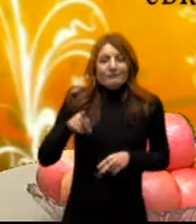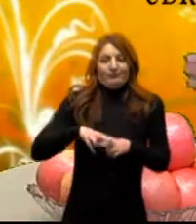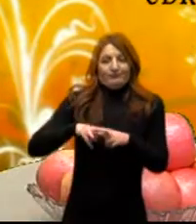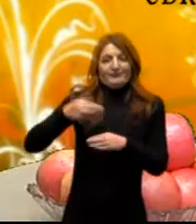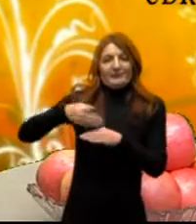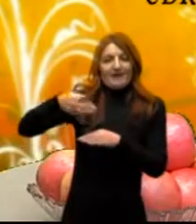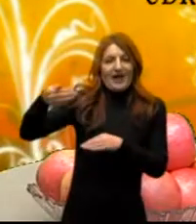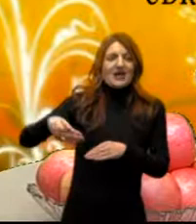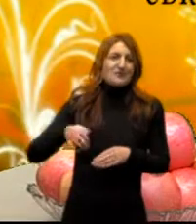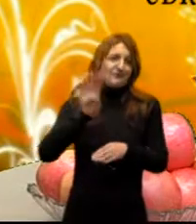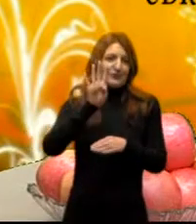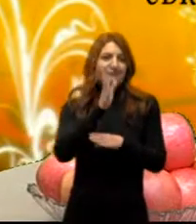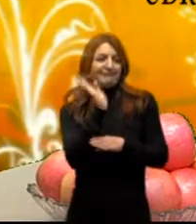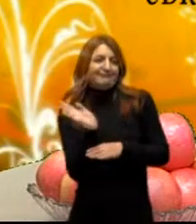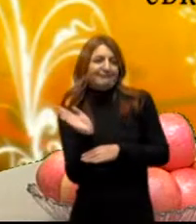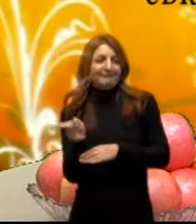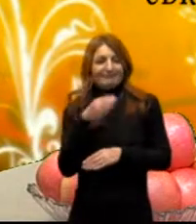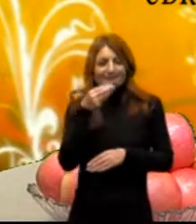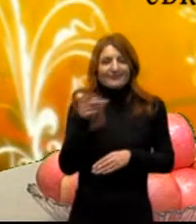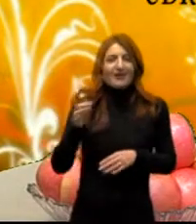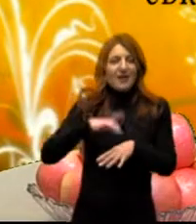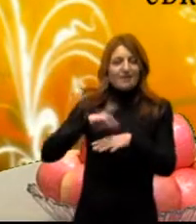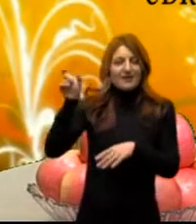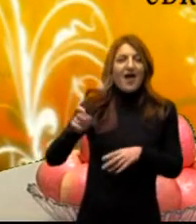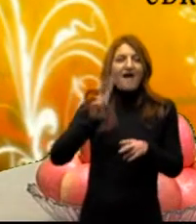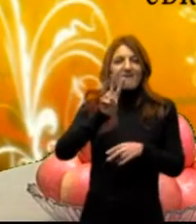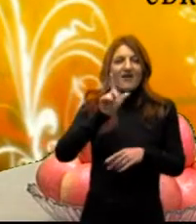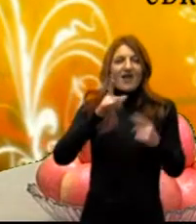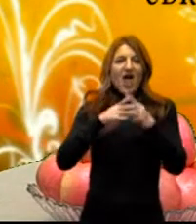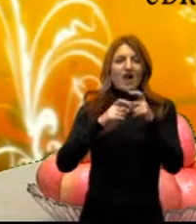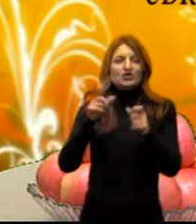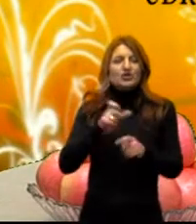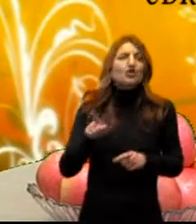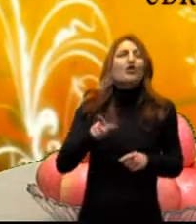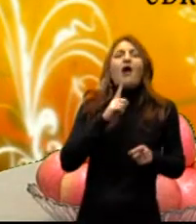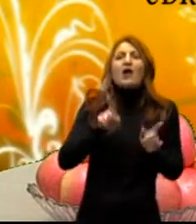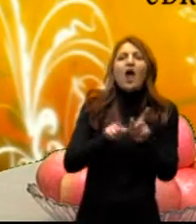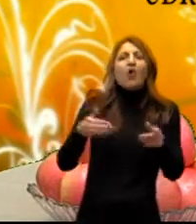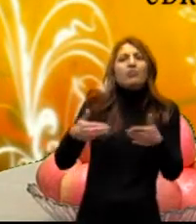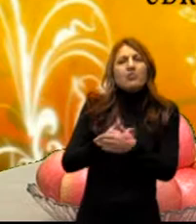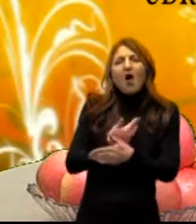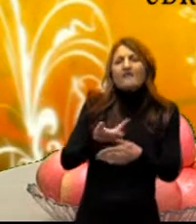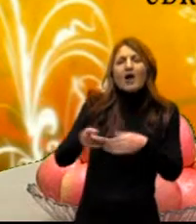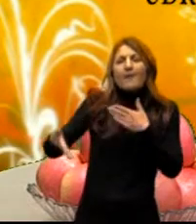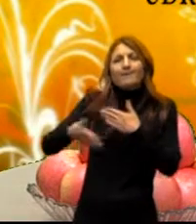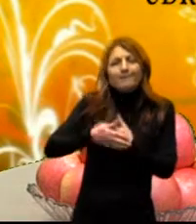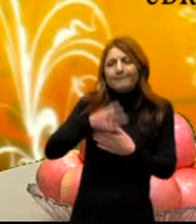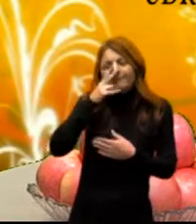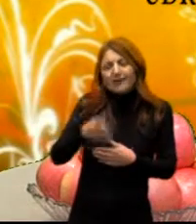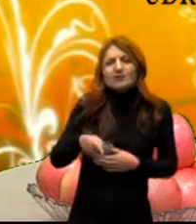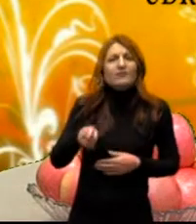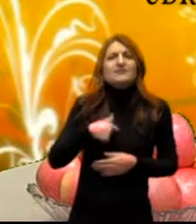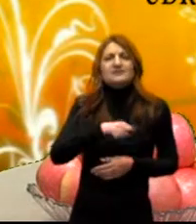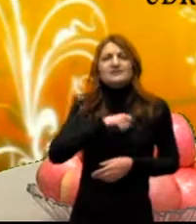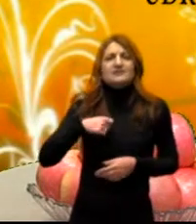od 16.20 dalje. Dobre. Sa magistrom Vlašićem. Jer je to isto jedan novi pristup za mene, je to novi pristup kako si